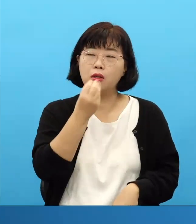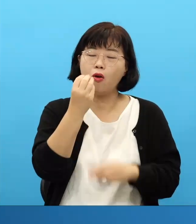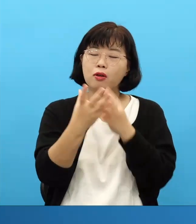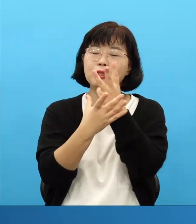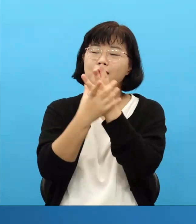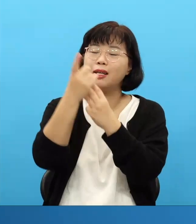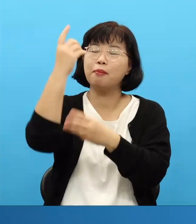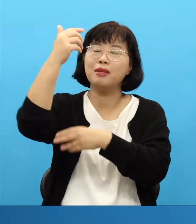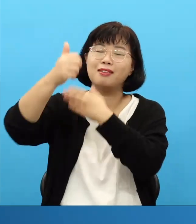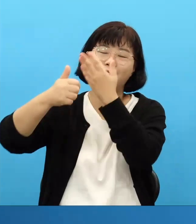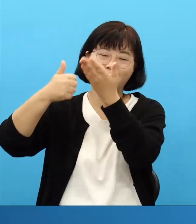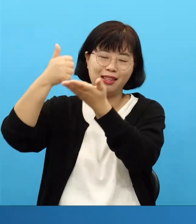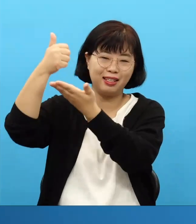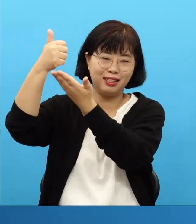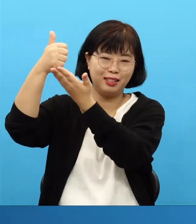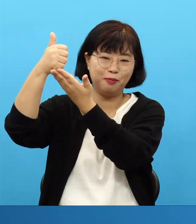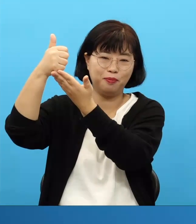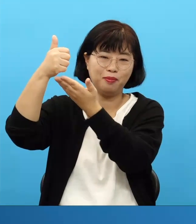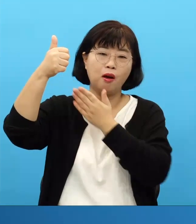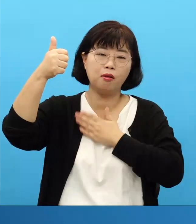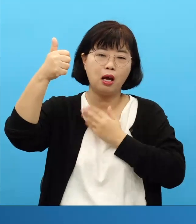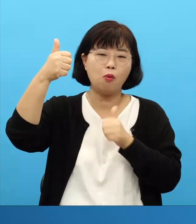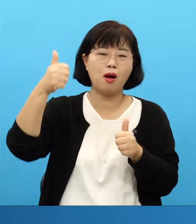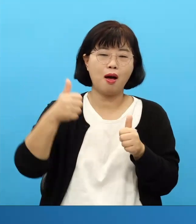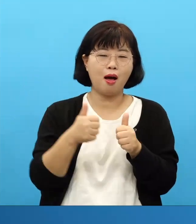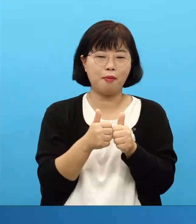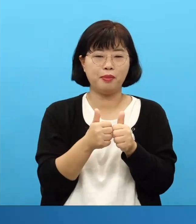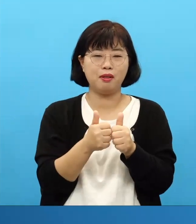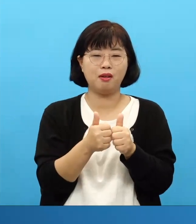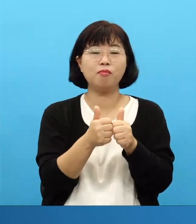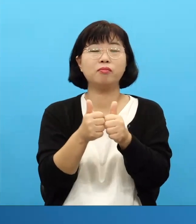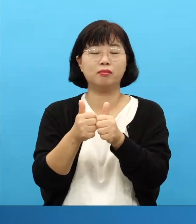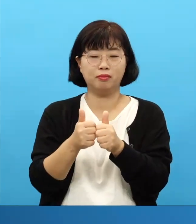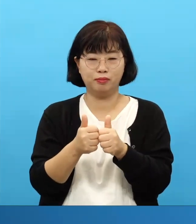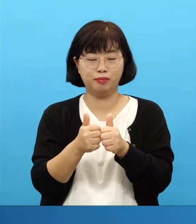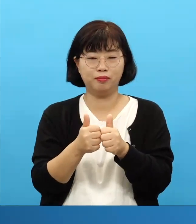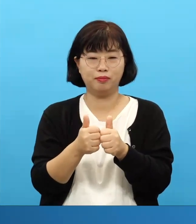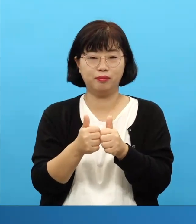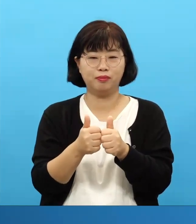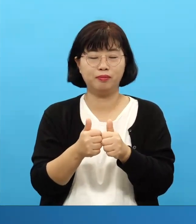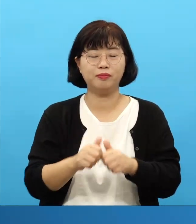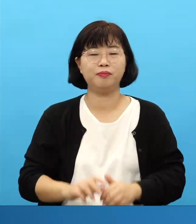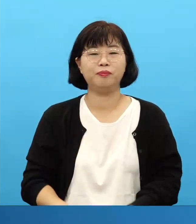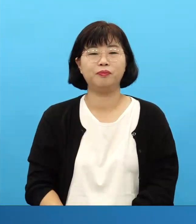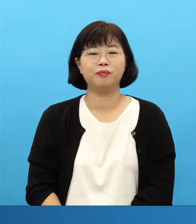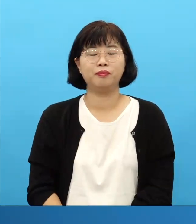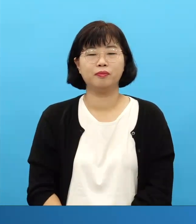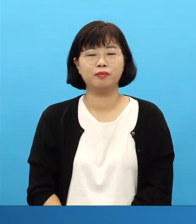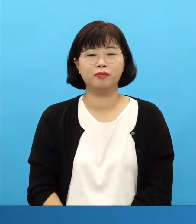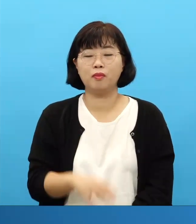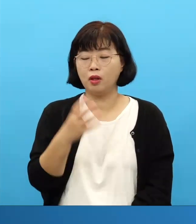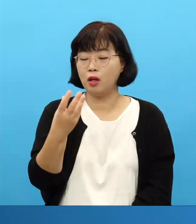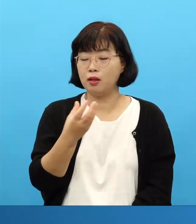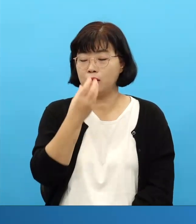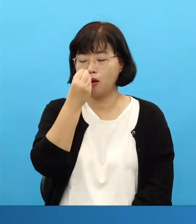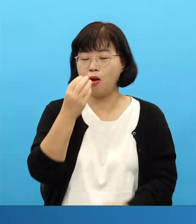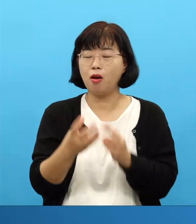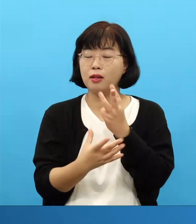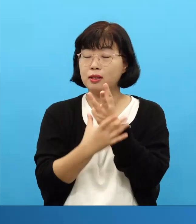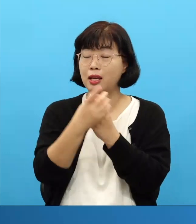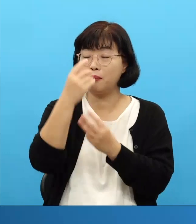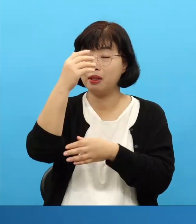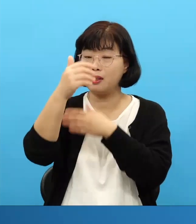God. 이게 가장 키예요. That's the greatest key. 그러면서 따라오는 게 가장 큰 게 뭐죠? And then what's the second greatest thing that